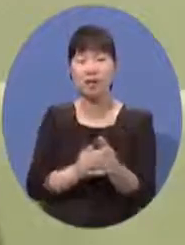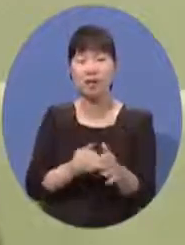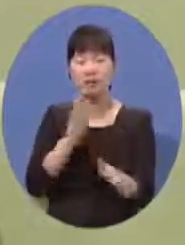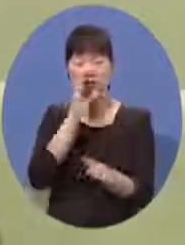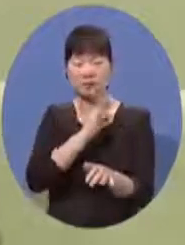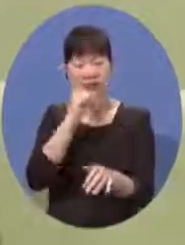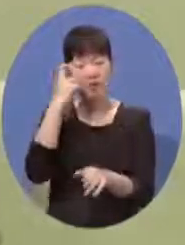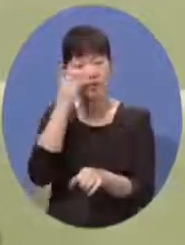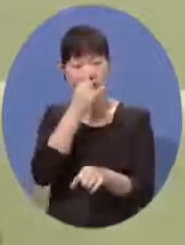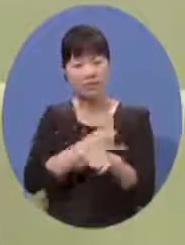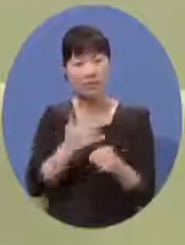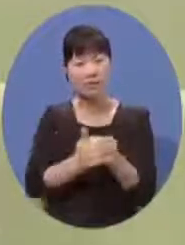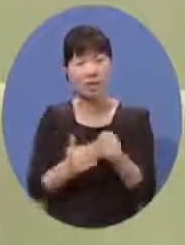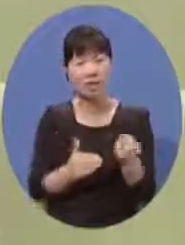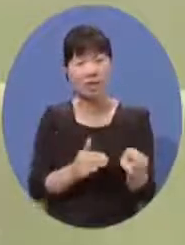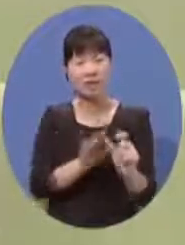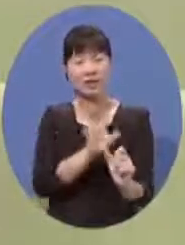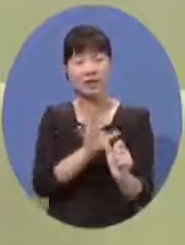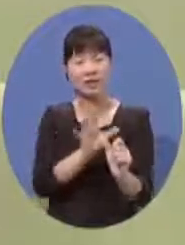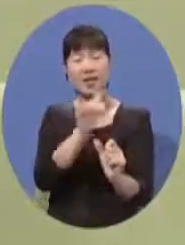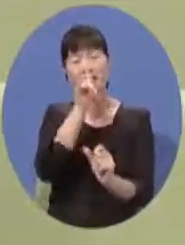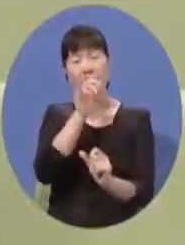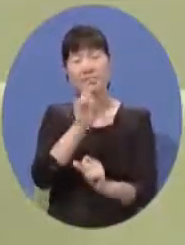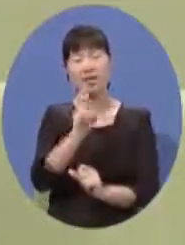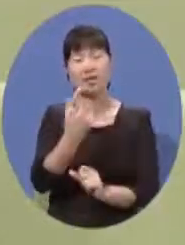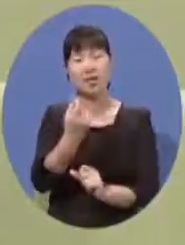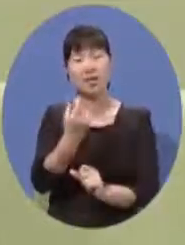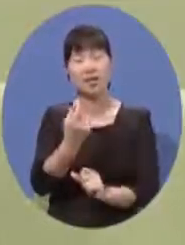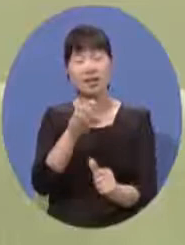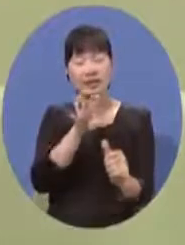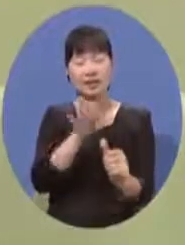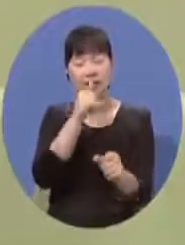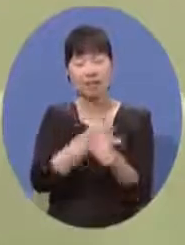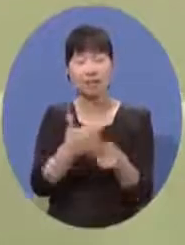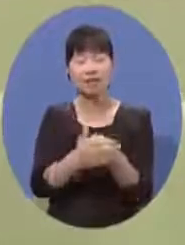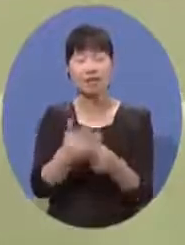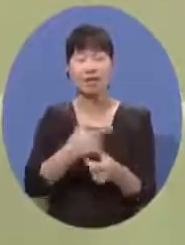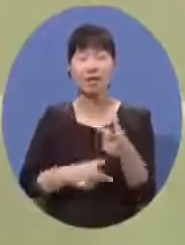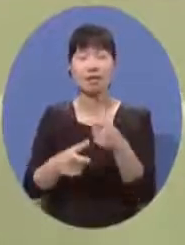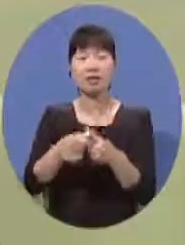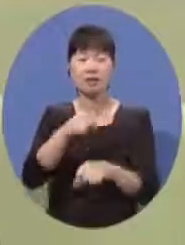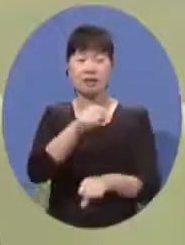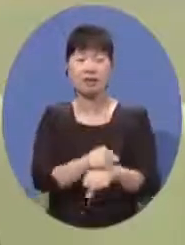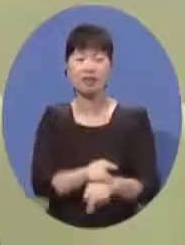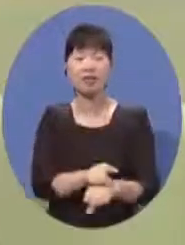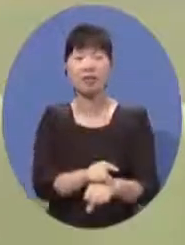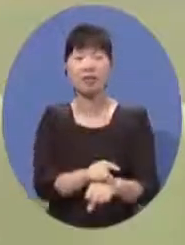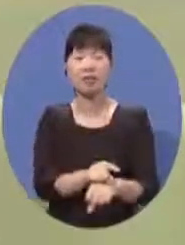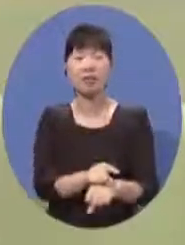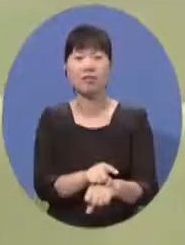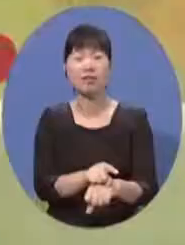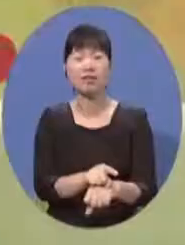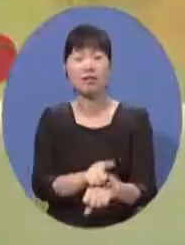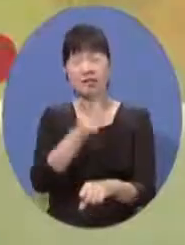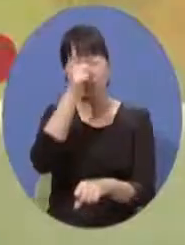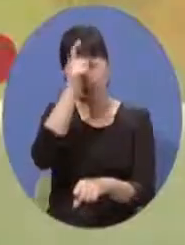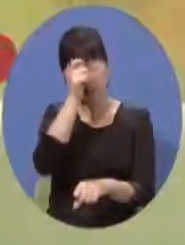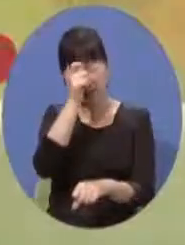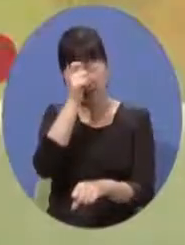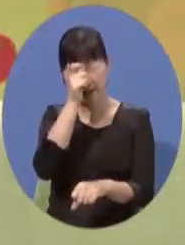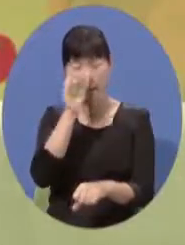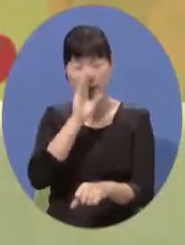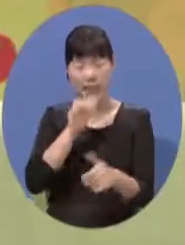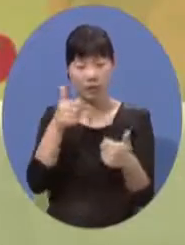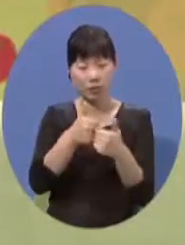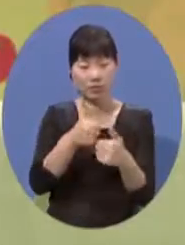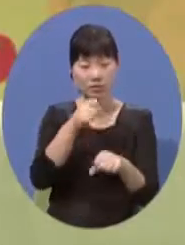아이라고 생각하면 그렇죠. 야단을 치게 되잖아요. 네네. 야단을 치니까 애가 더 성격이 더 고집스럽고